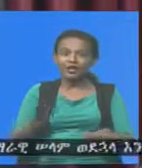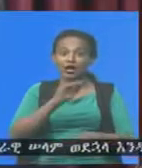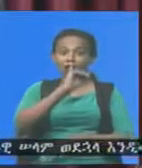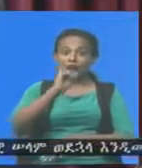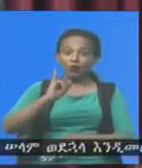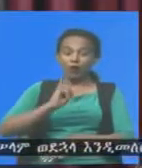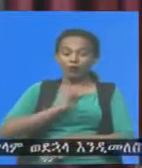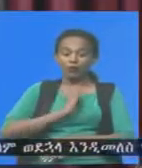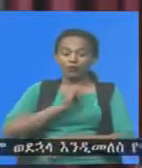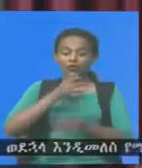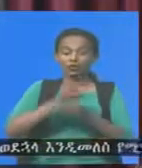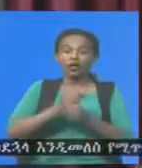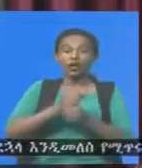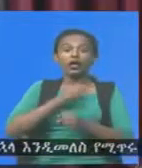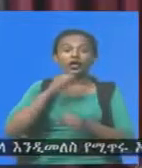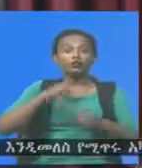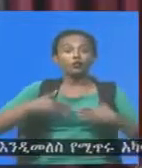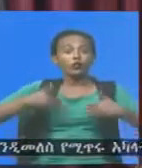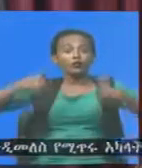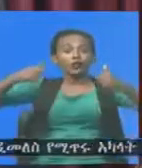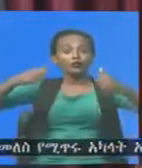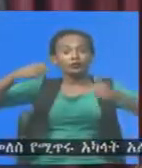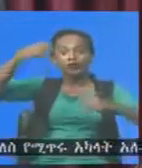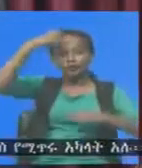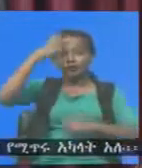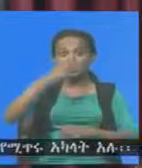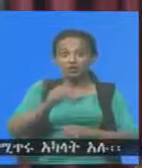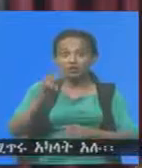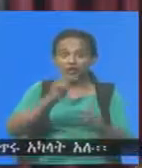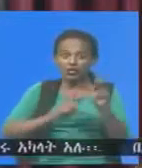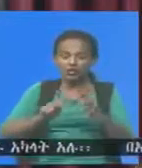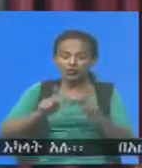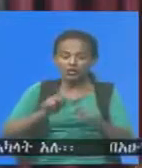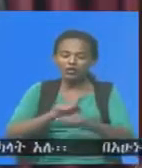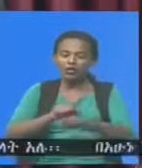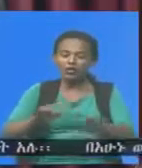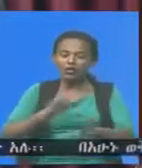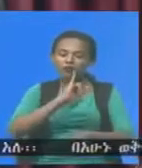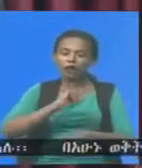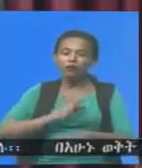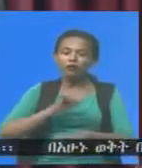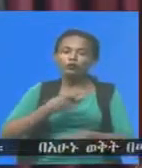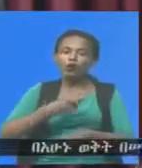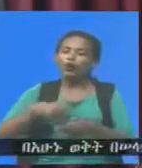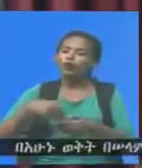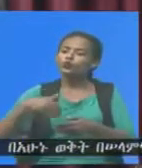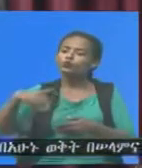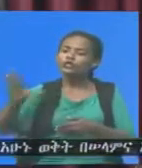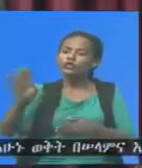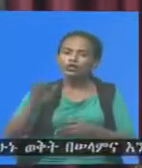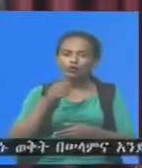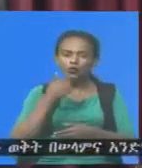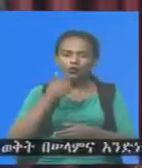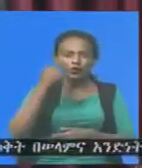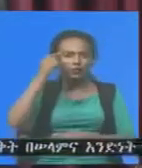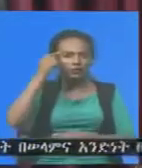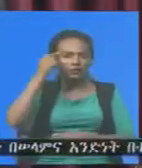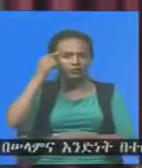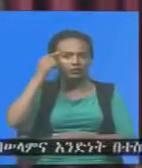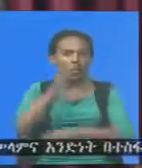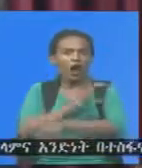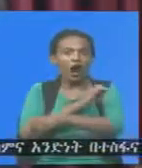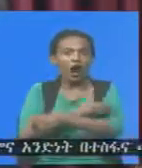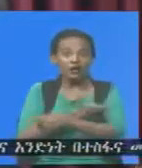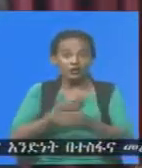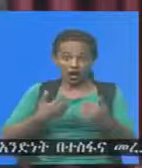በባለቤትነት ያላዘ ወጣት መንግስትና ህዝብ የመሬት ባለቤት ሆኖ ውጡልን ብሎ የሚያስብ ኃይል